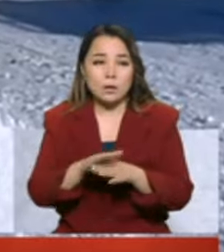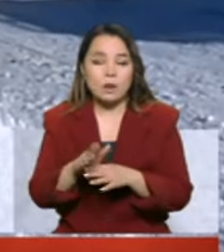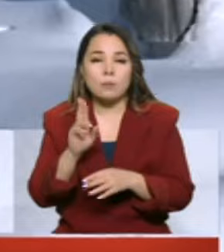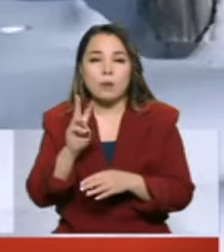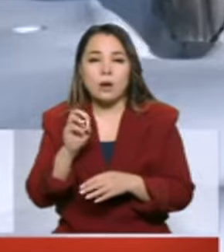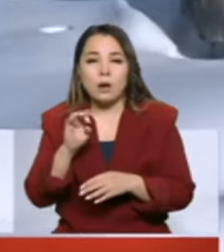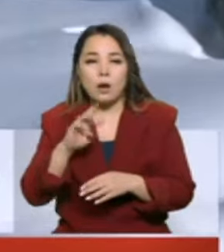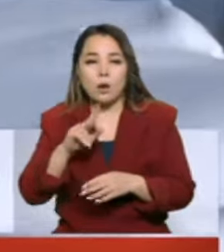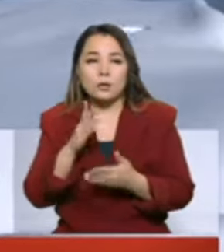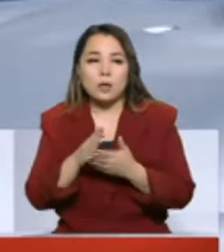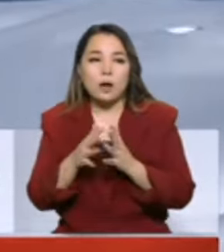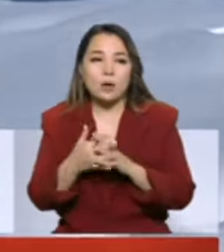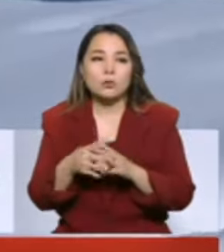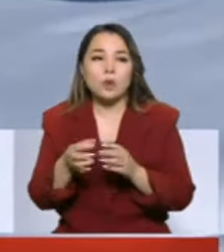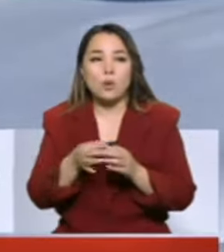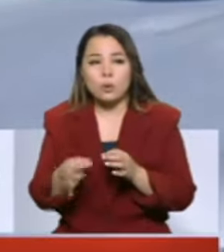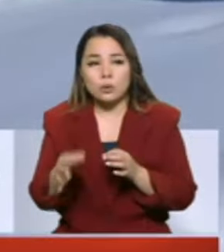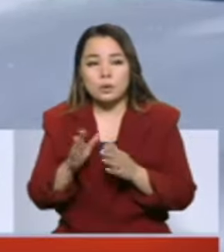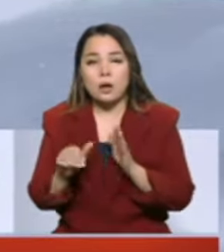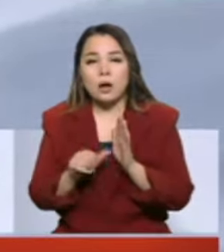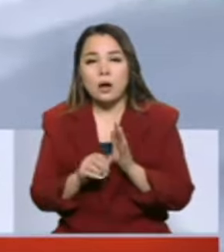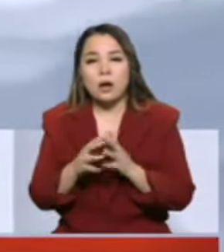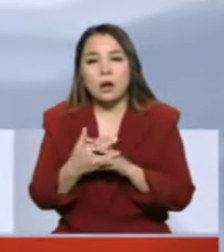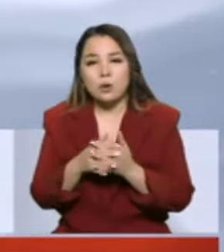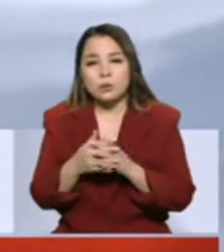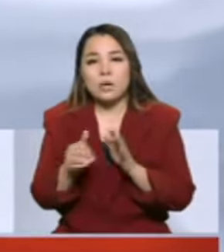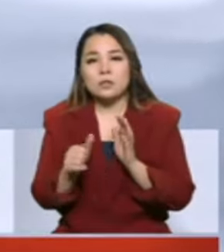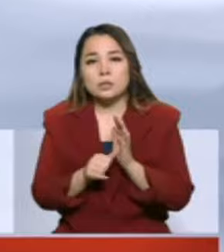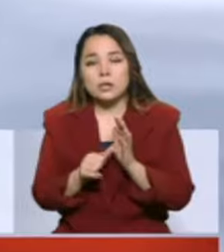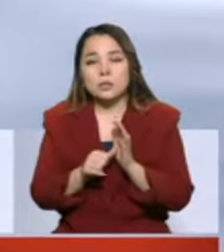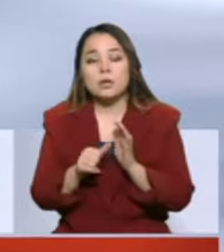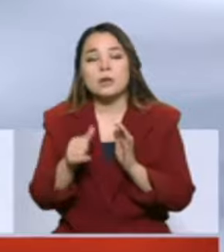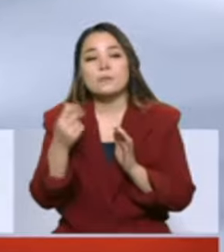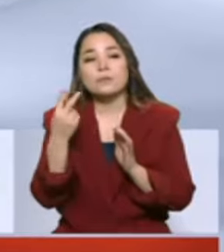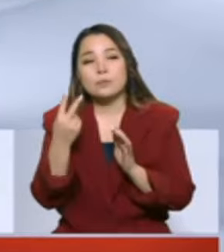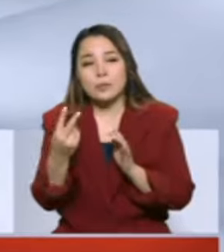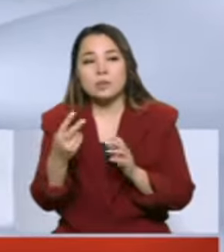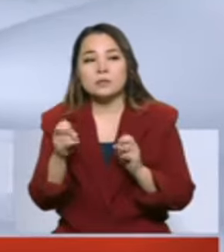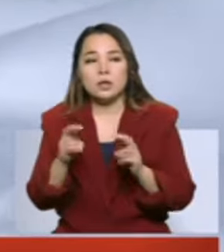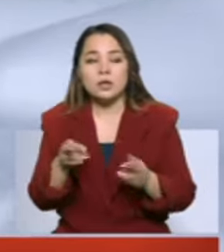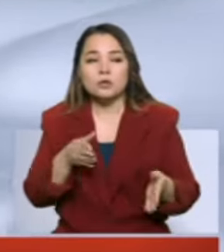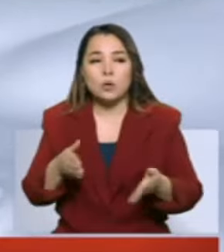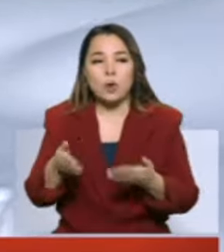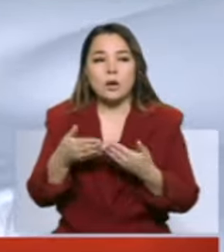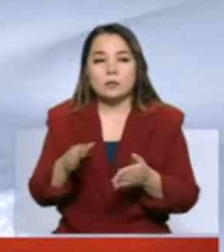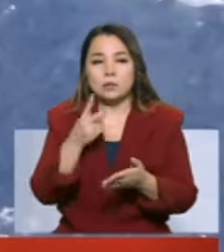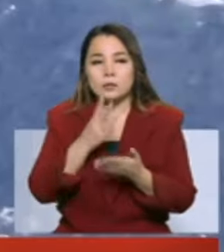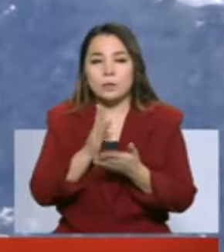Марқакөл ауылдық округіне қарасты 6 ауыл мен 2 кеңшар жол толық ашылды.